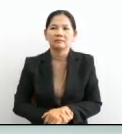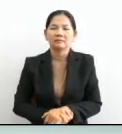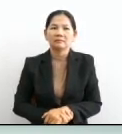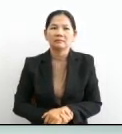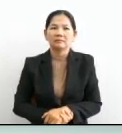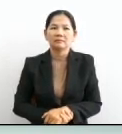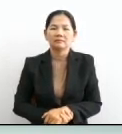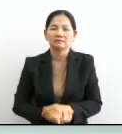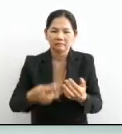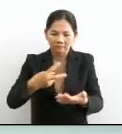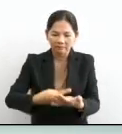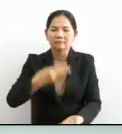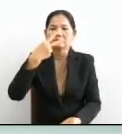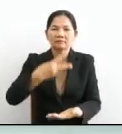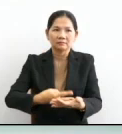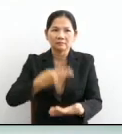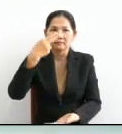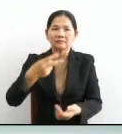mì